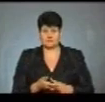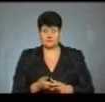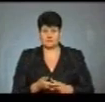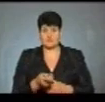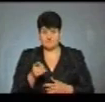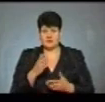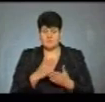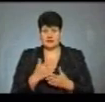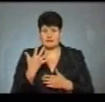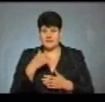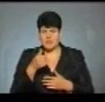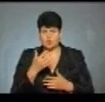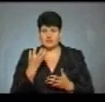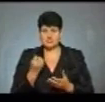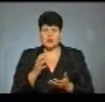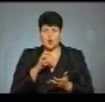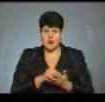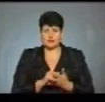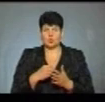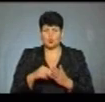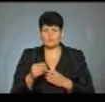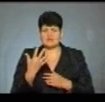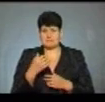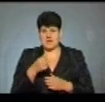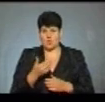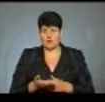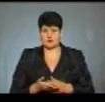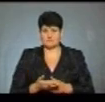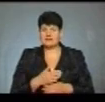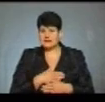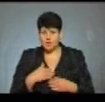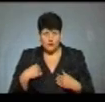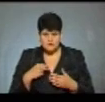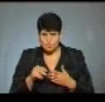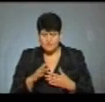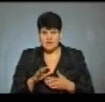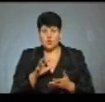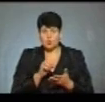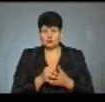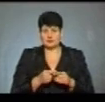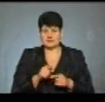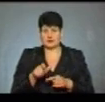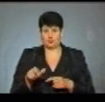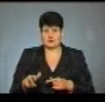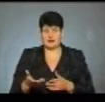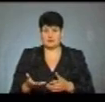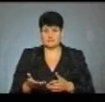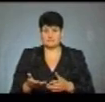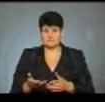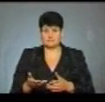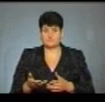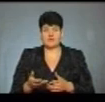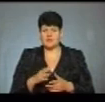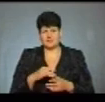Ви маєте там на 5 років ще оренди, ну, купите за 5 років. Не хочете купувати, орендуйте в цих людей цю саму землю. Але